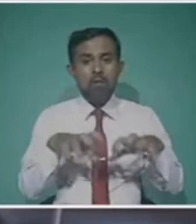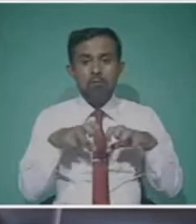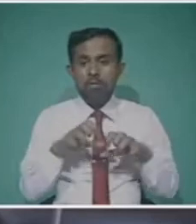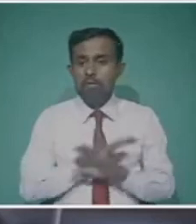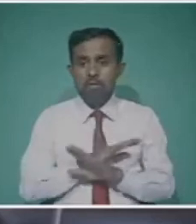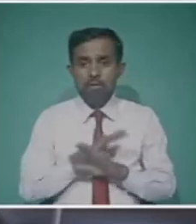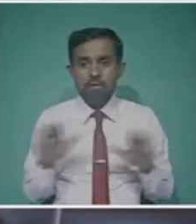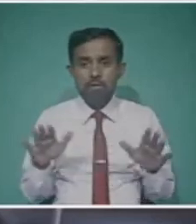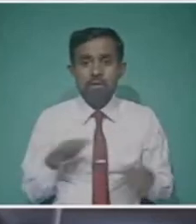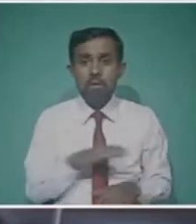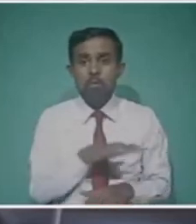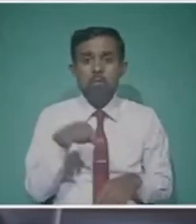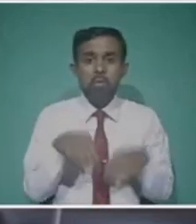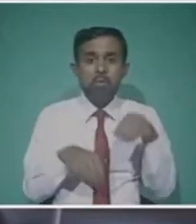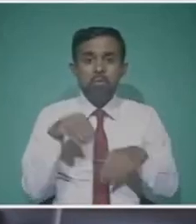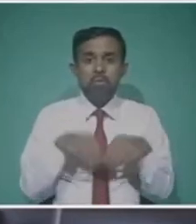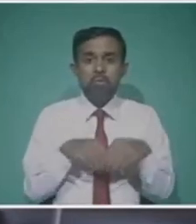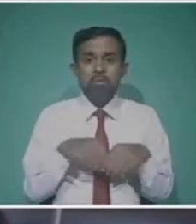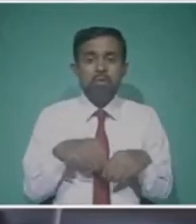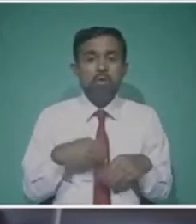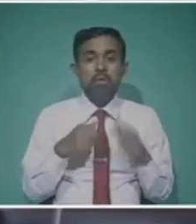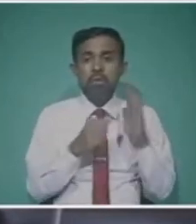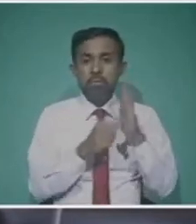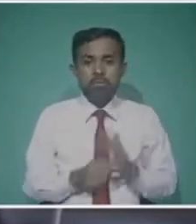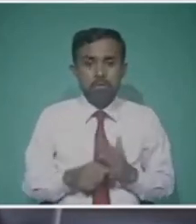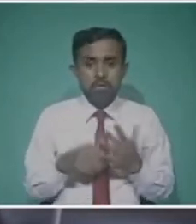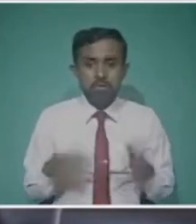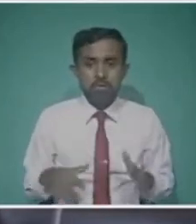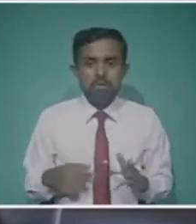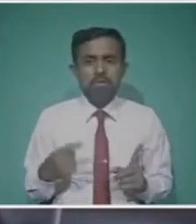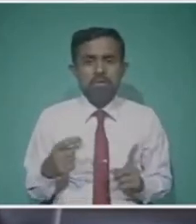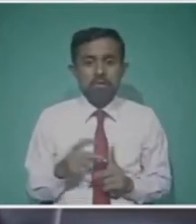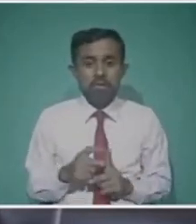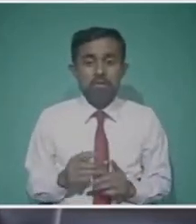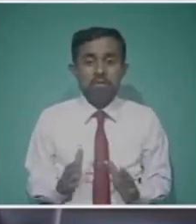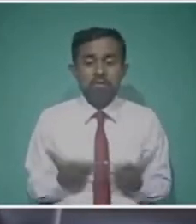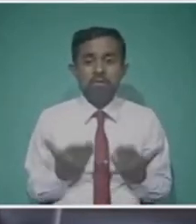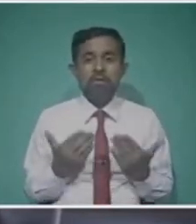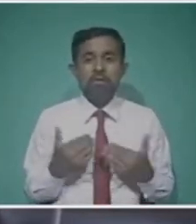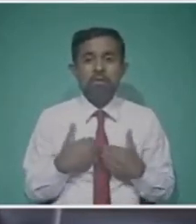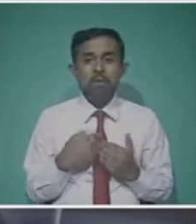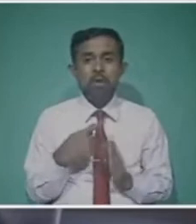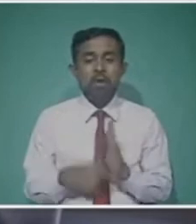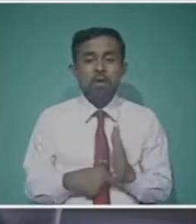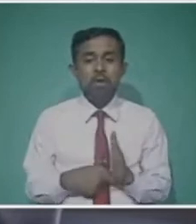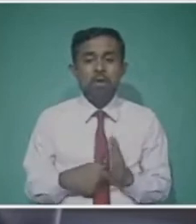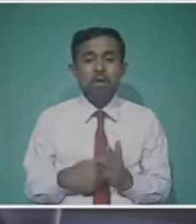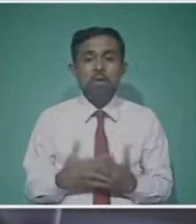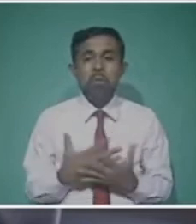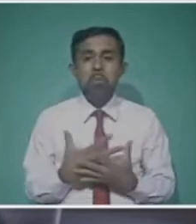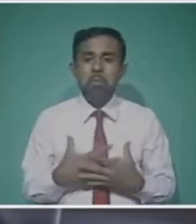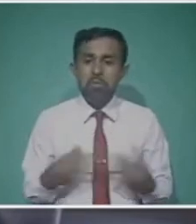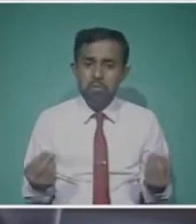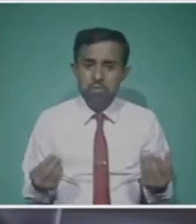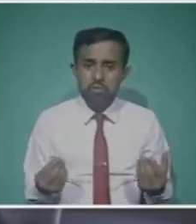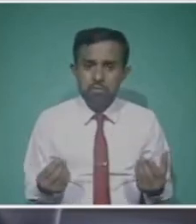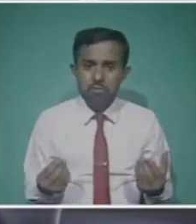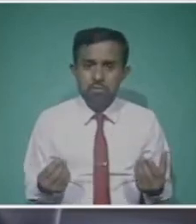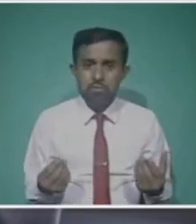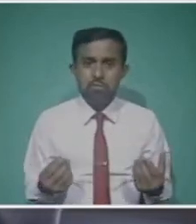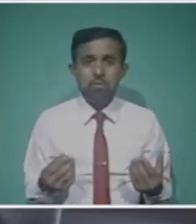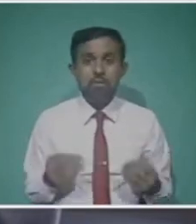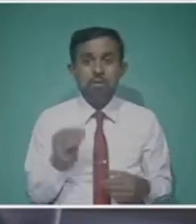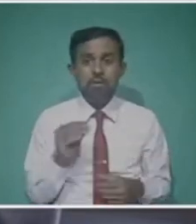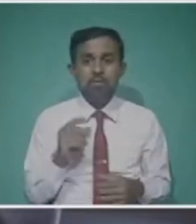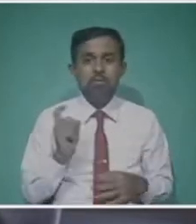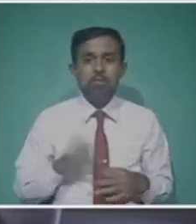නැතුව භූදේශපාලනේ ගොදුරක් බවට පත් වෙලා ඒ පීඩනය නිසා අපේ රට ඩිෆෝල්ට් රටක් විදියට පත් වුණාද එහෙම වුණා